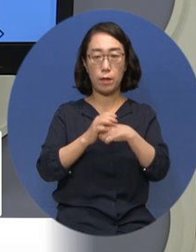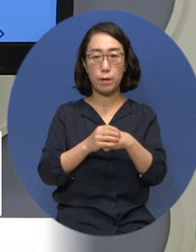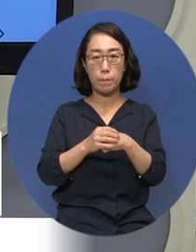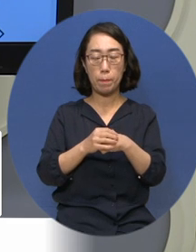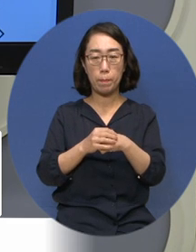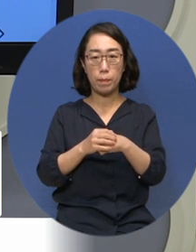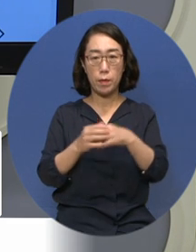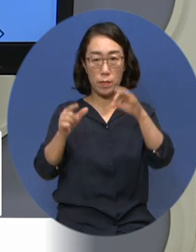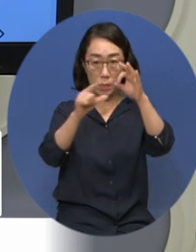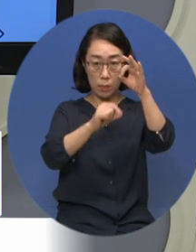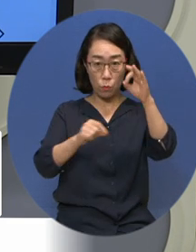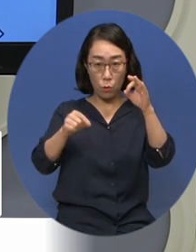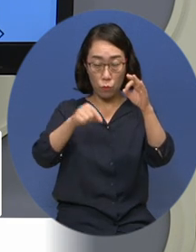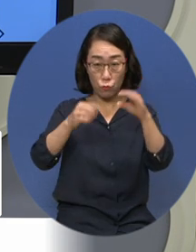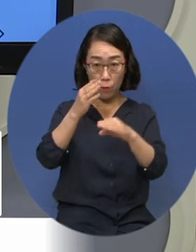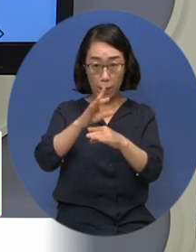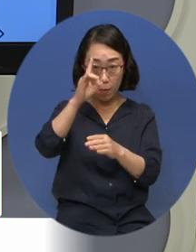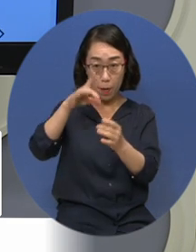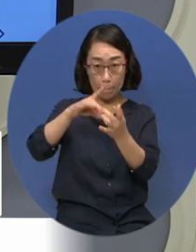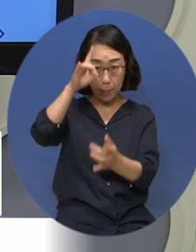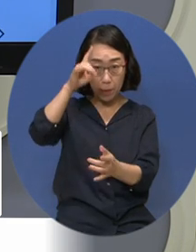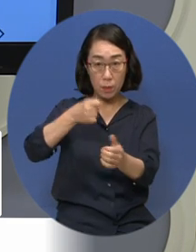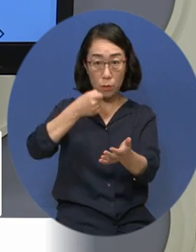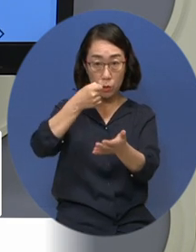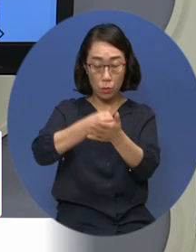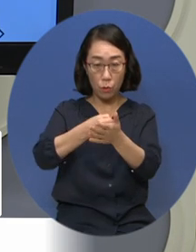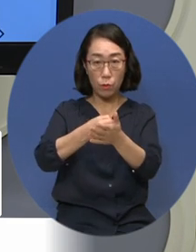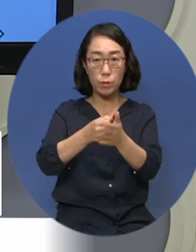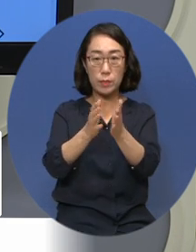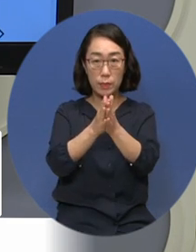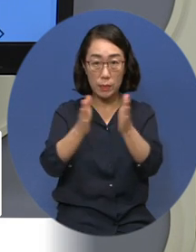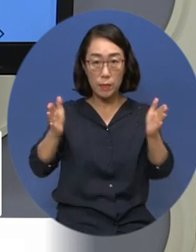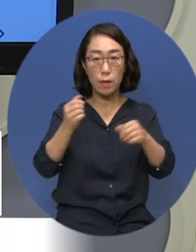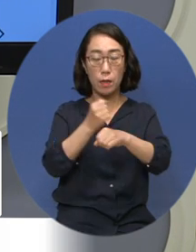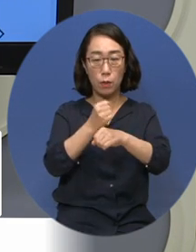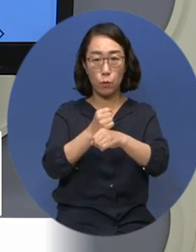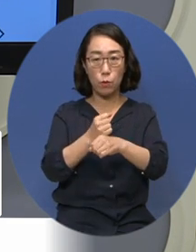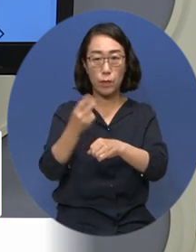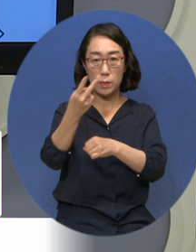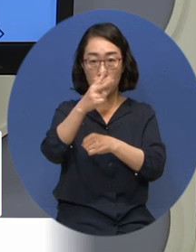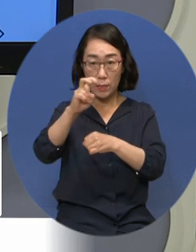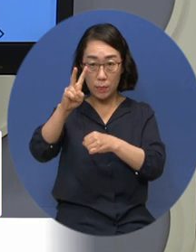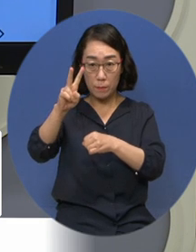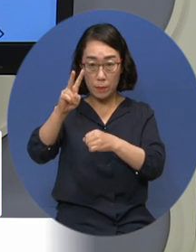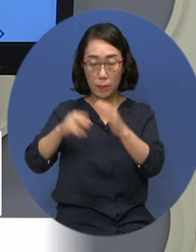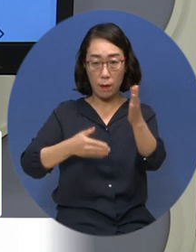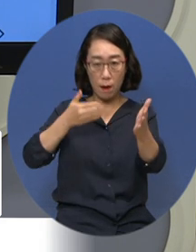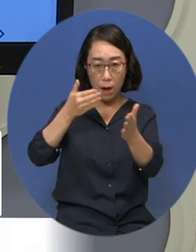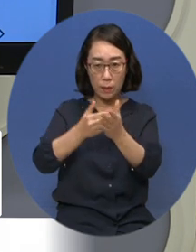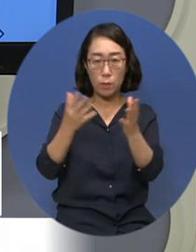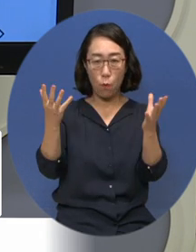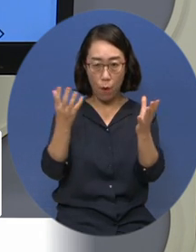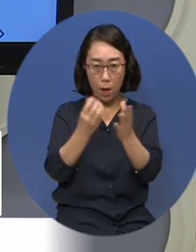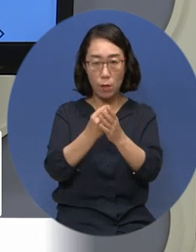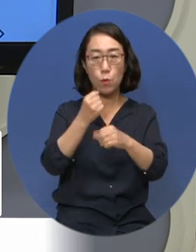다음달 중 1개 시설을 선정해 시범 사업에 착수 하고 2022년까지 완료합니다